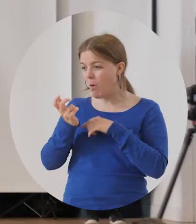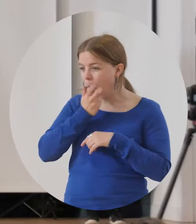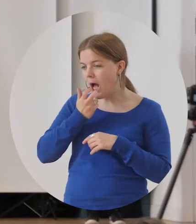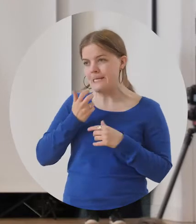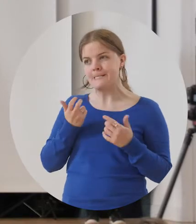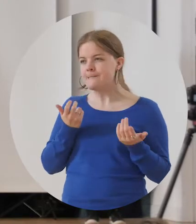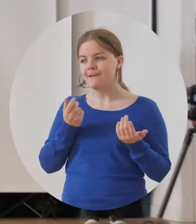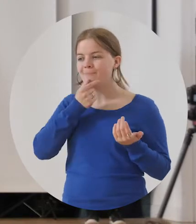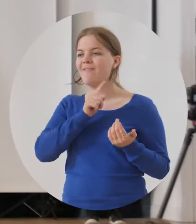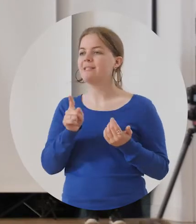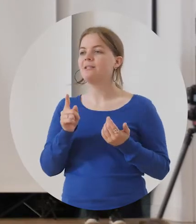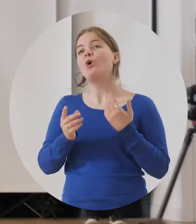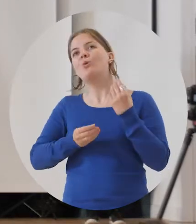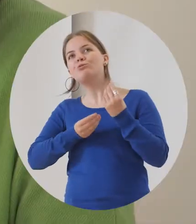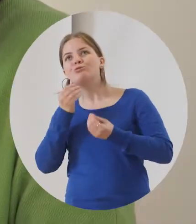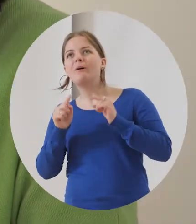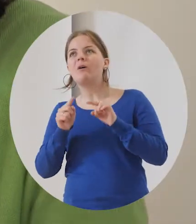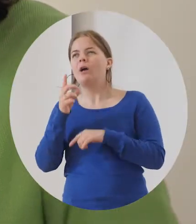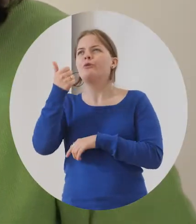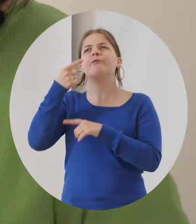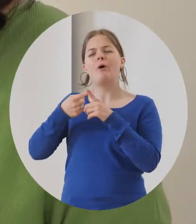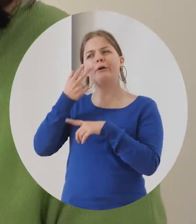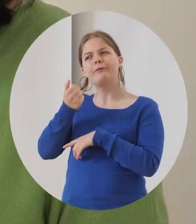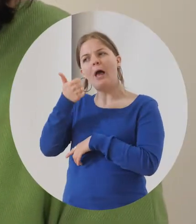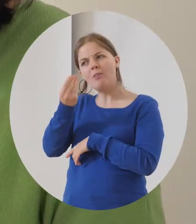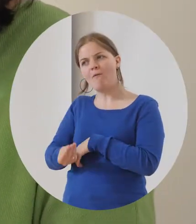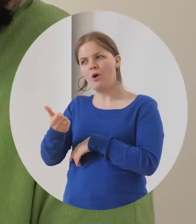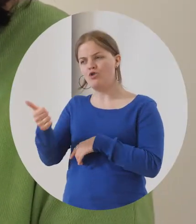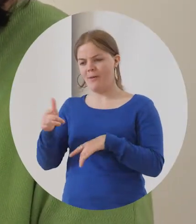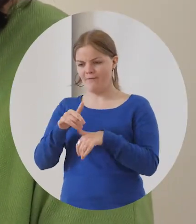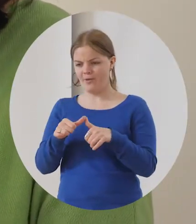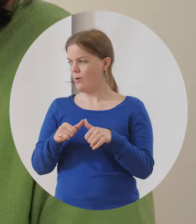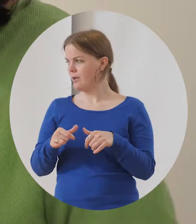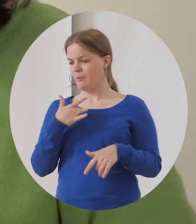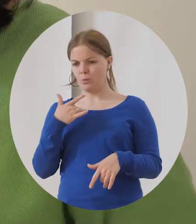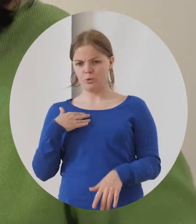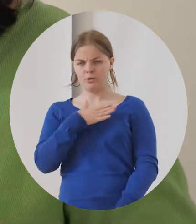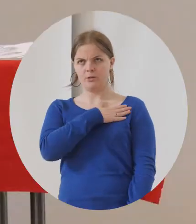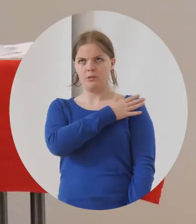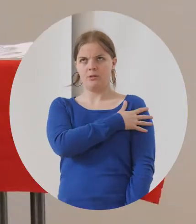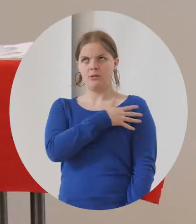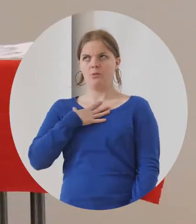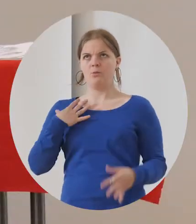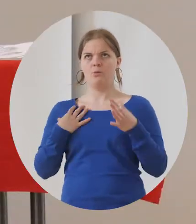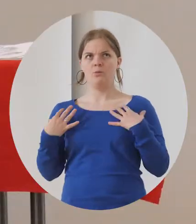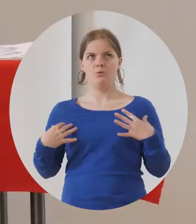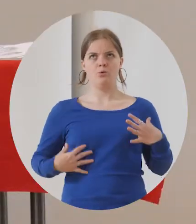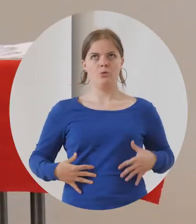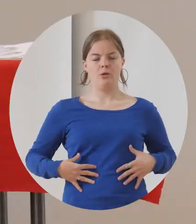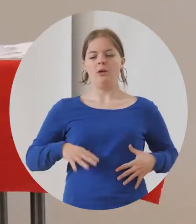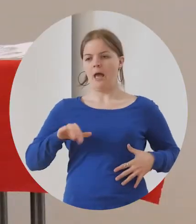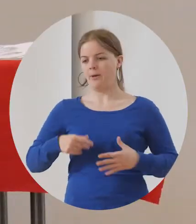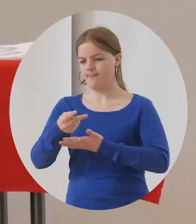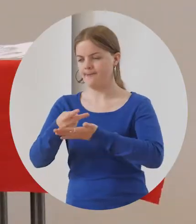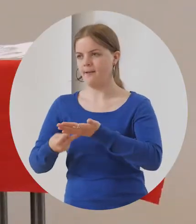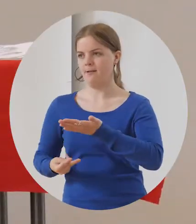Et même oralement, c'est pas évident non plus. Ou alors des fois, alors j'ai vu aussi un enfant qui se touchait et